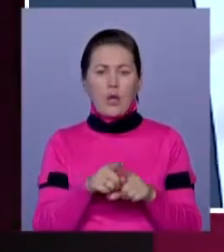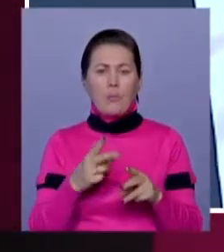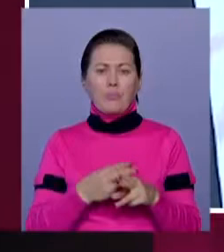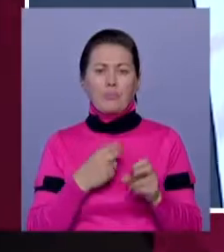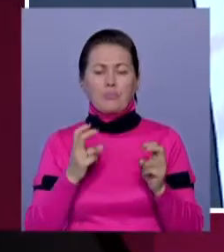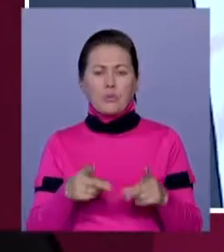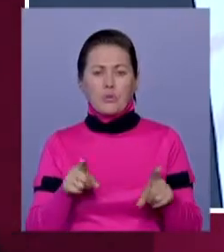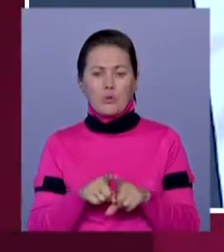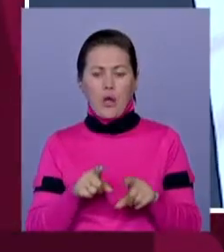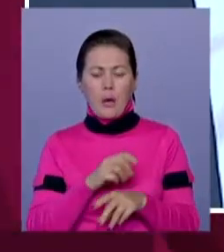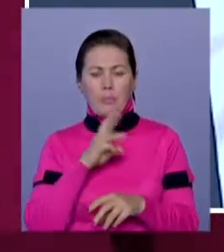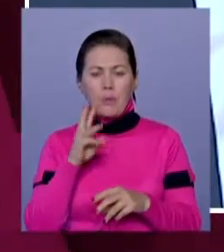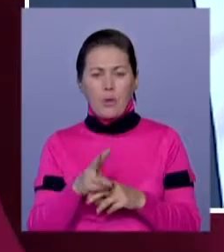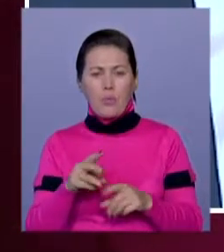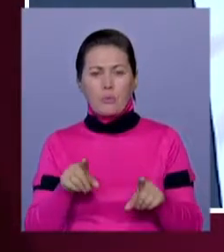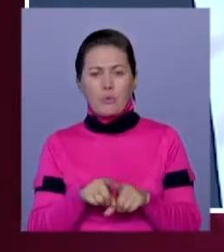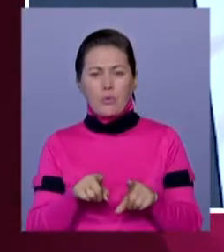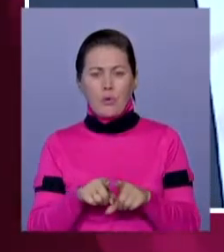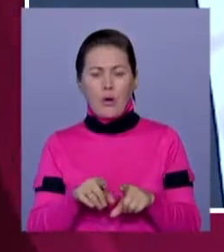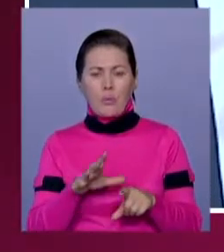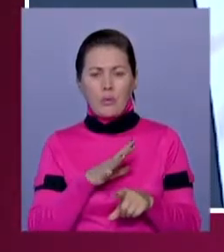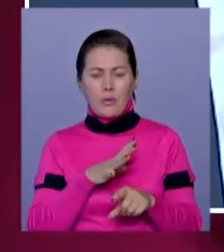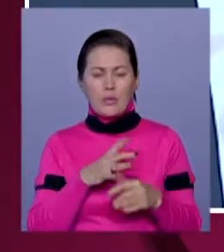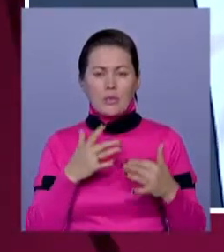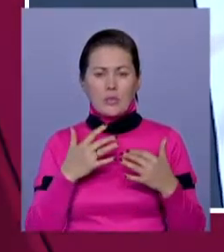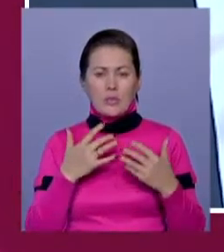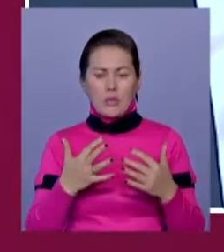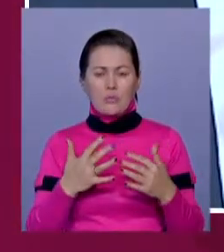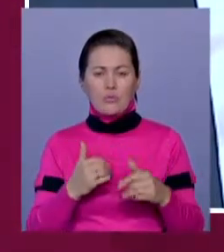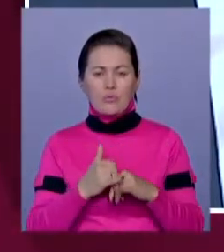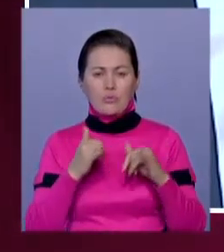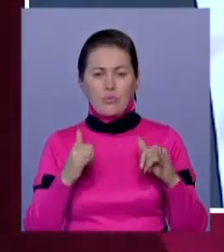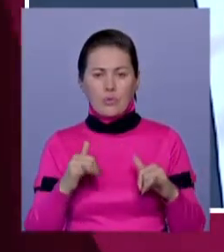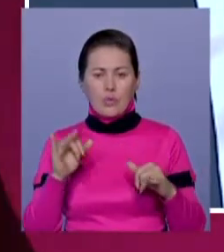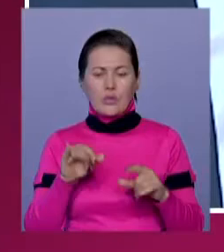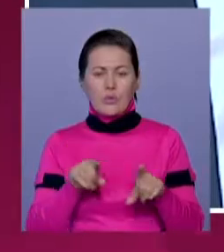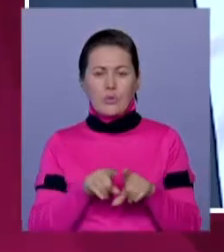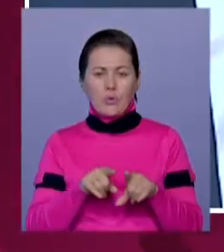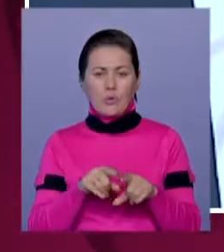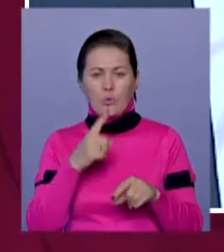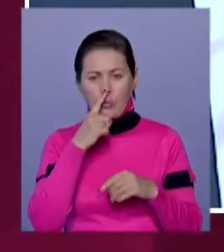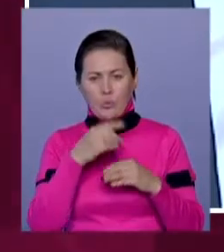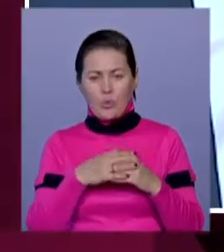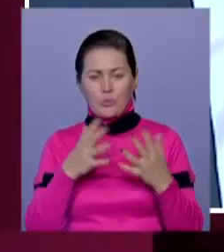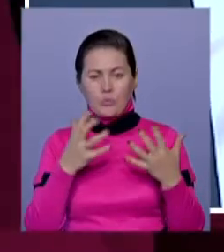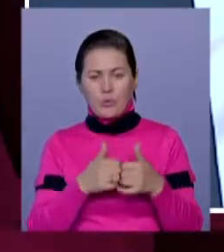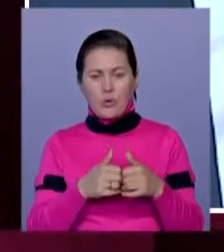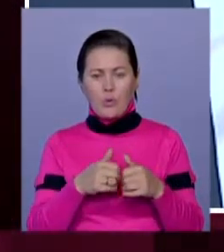қауіпсіздікке деген қамтамасыз ету деген талап жоғарыланады. Әрине, соның санына қарап есебінен